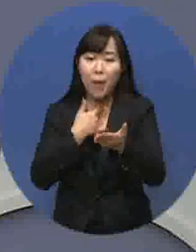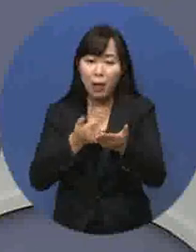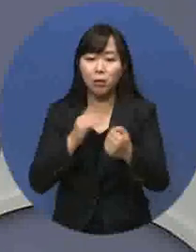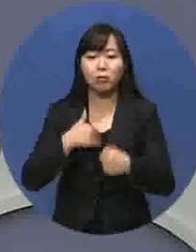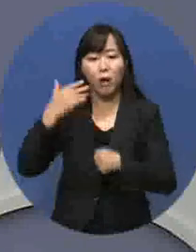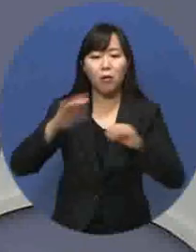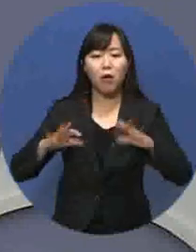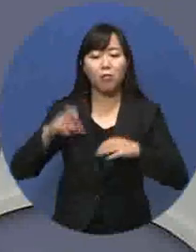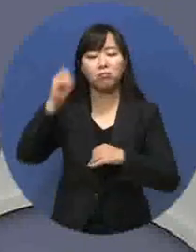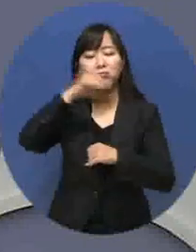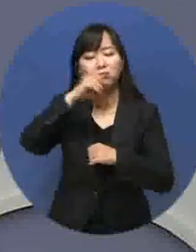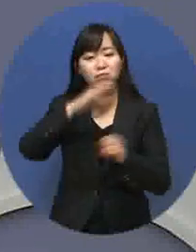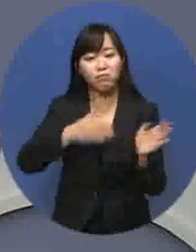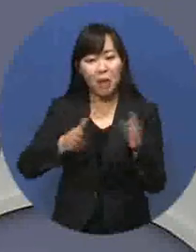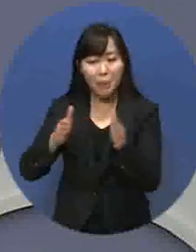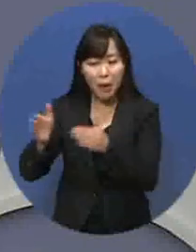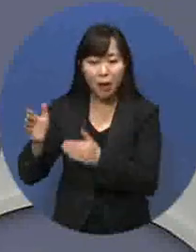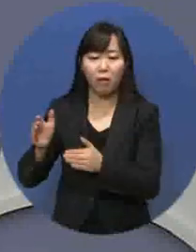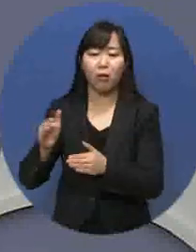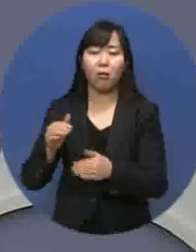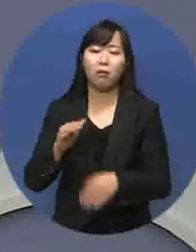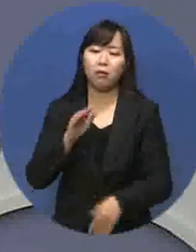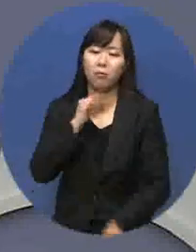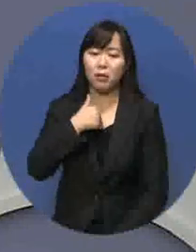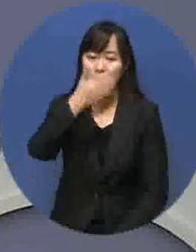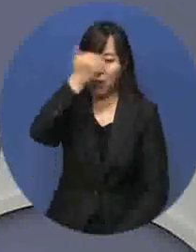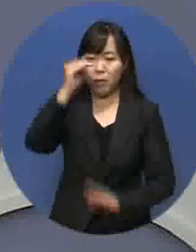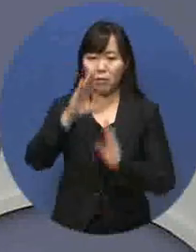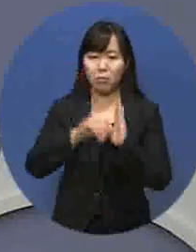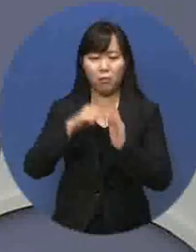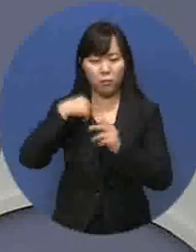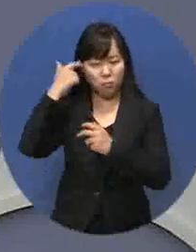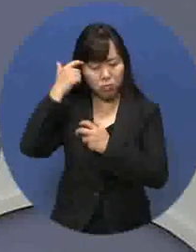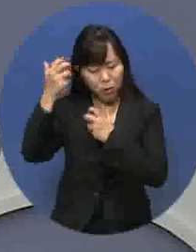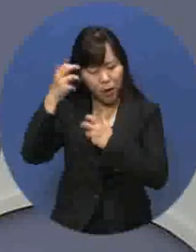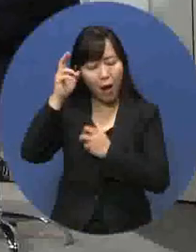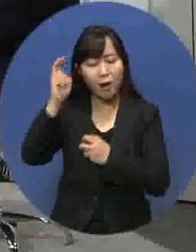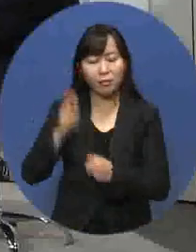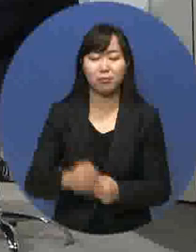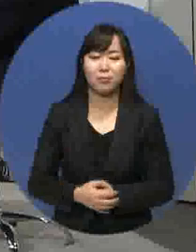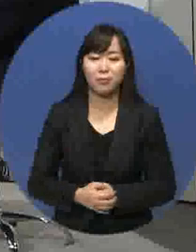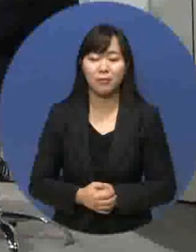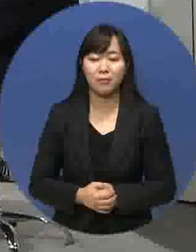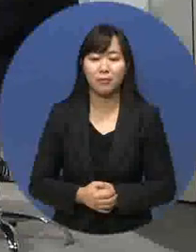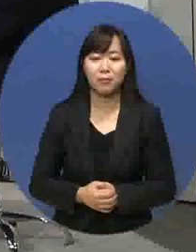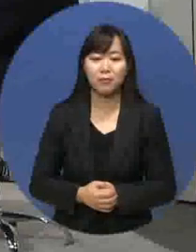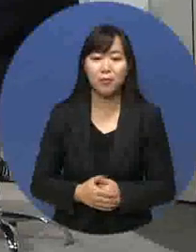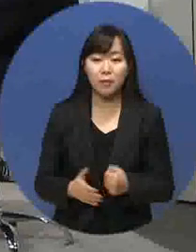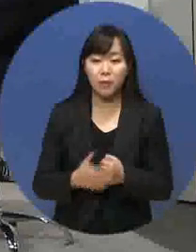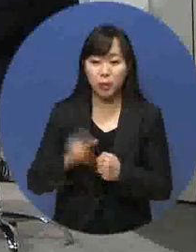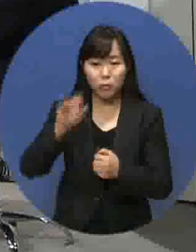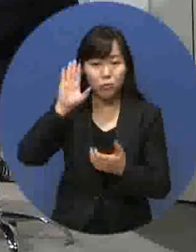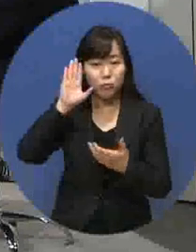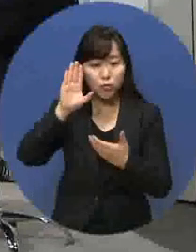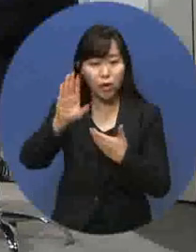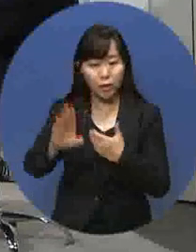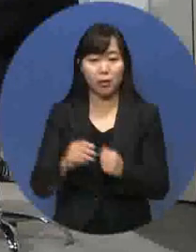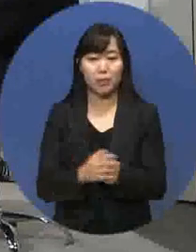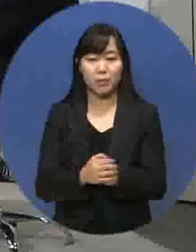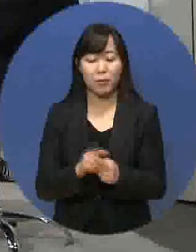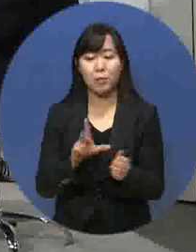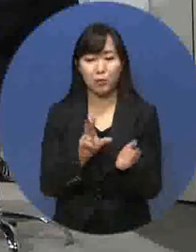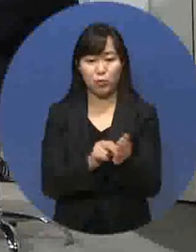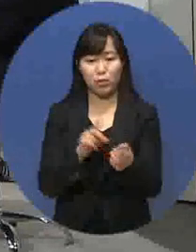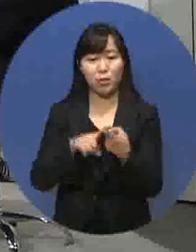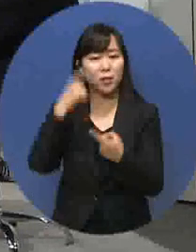그냥 넘어갔었거든요. 그게 저한테는 굉장히 좀 젊었을 적인 트라우마였던 것 같습니다. 그래서 그 뒤로 계속해서 이 문제는